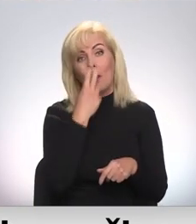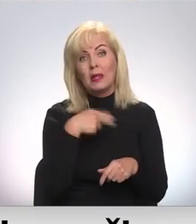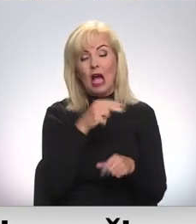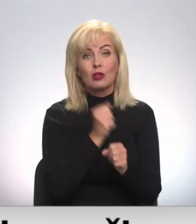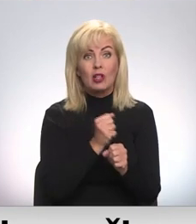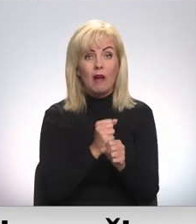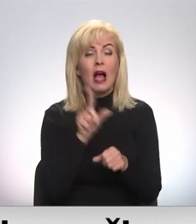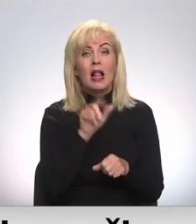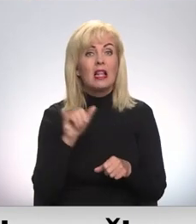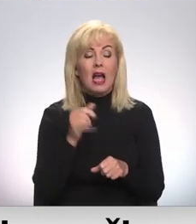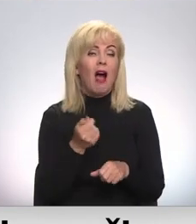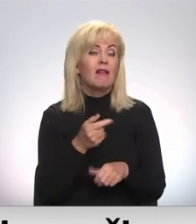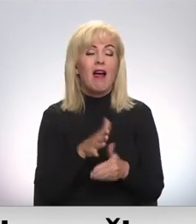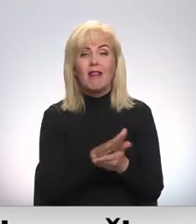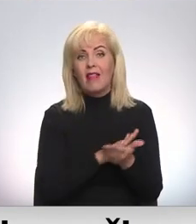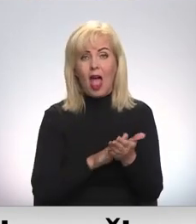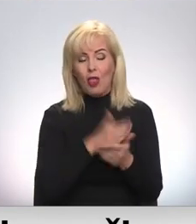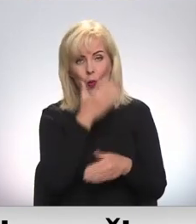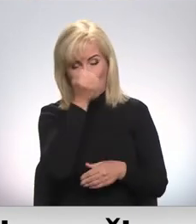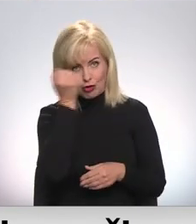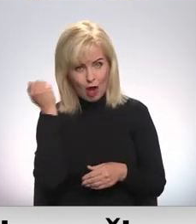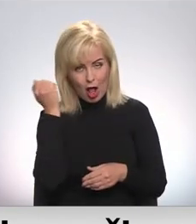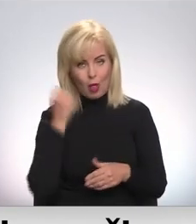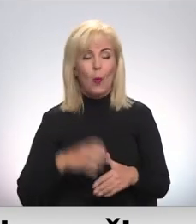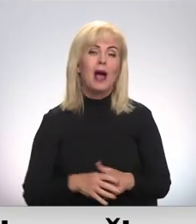un Liena ne mirkli nenožēlo savu izvēli.